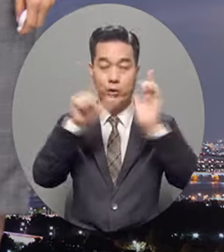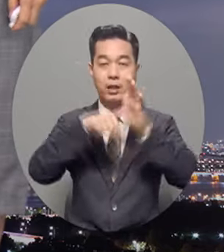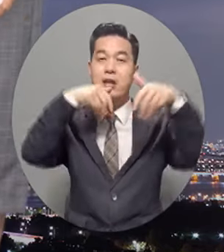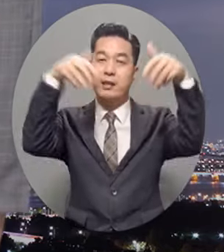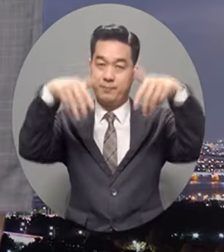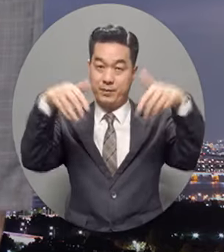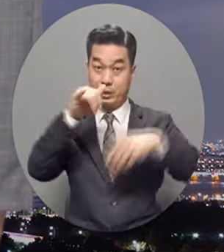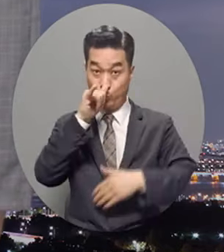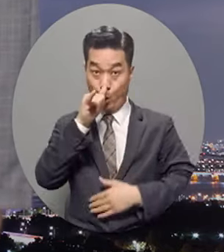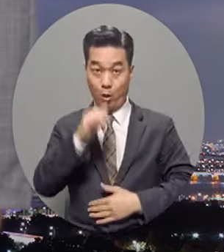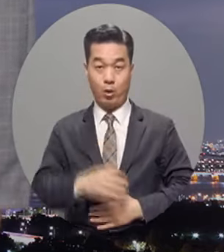내쉬었습니다